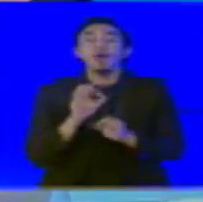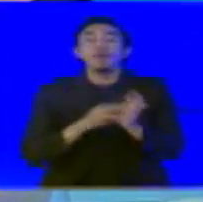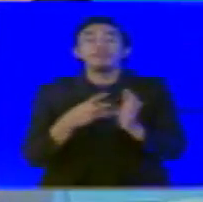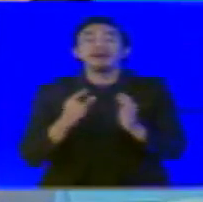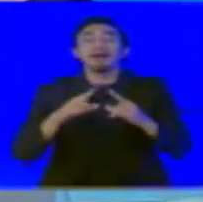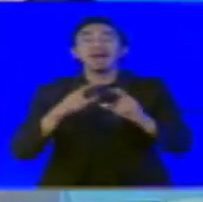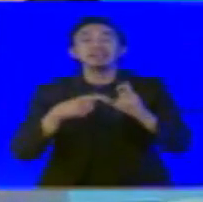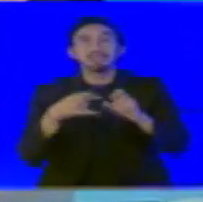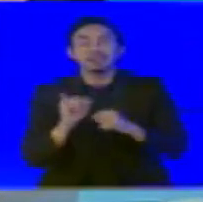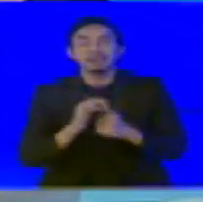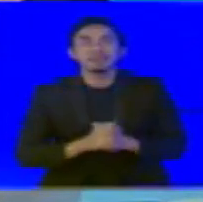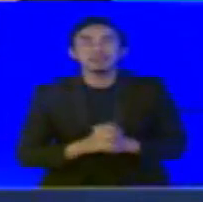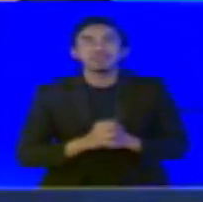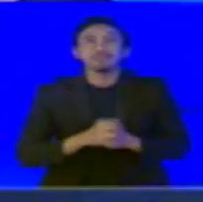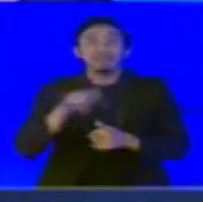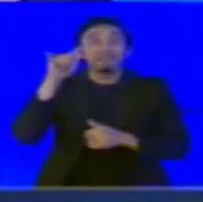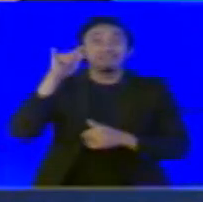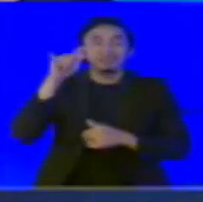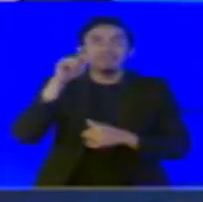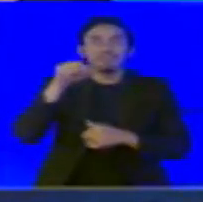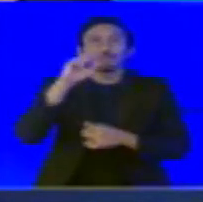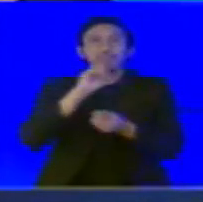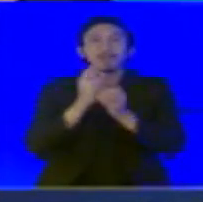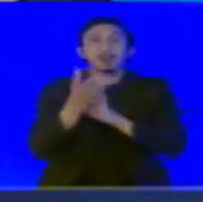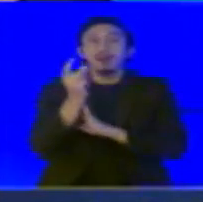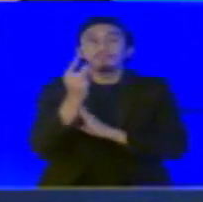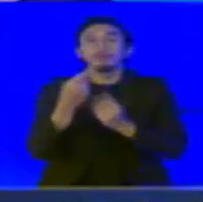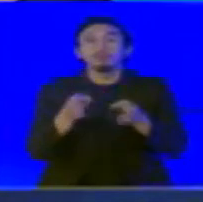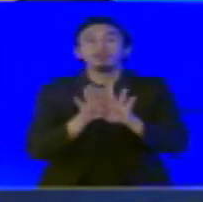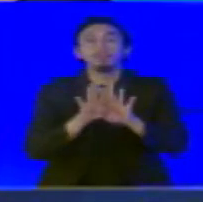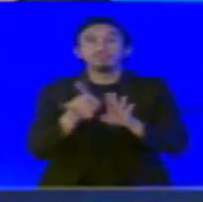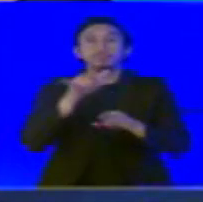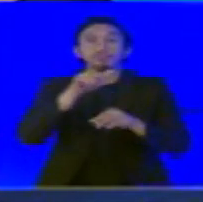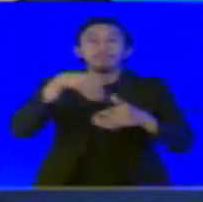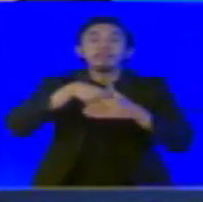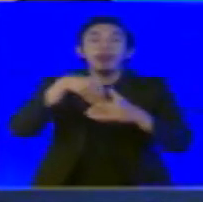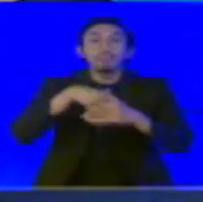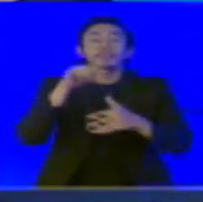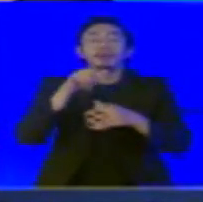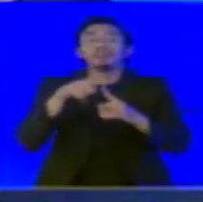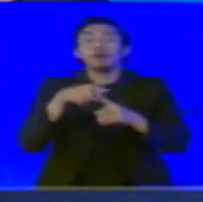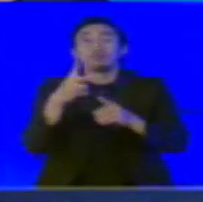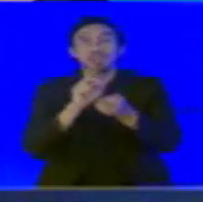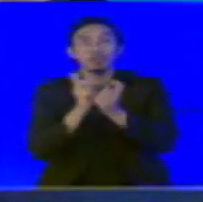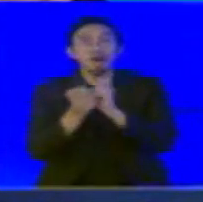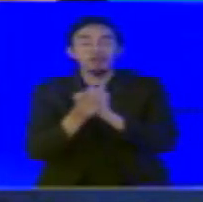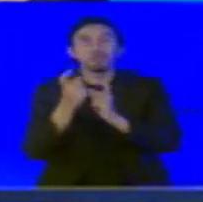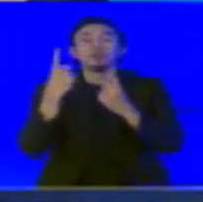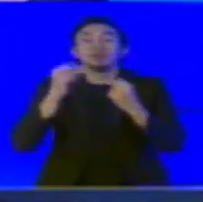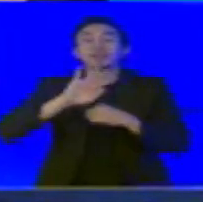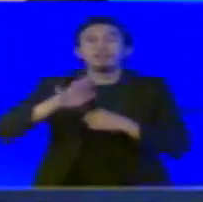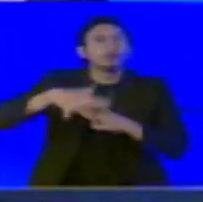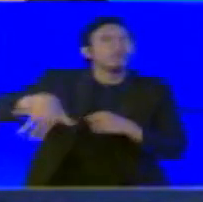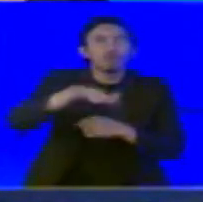Angkasa Pura 1 Surabaya mulai Rabu pagi menutup penerbangan domestik di Terminal 2 Bandara Juanda, Sidoarjo, Jawa Timur. Seluruh